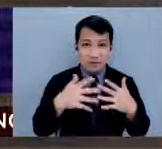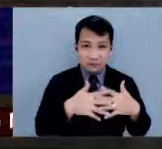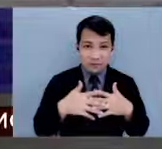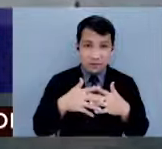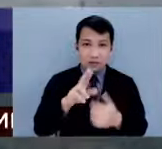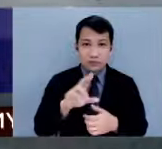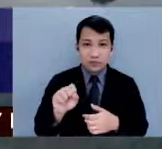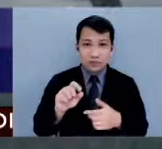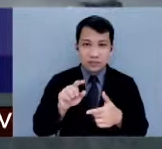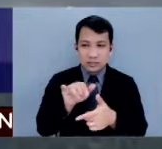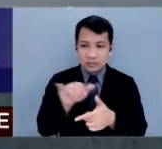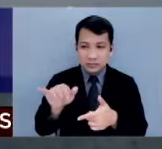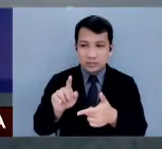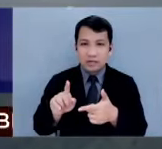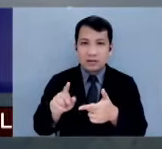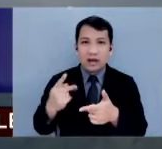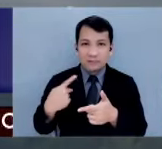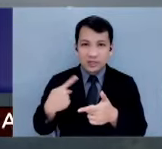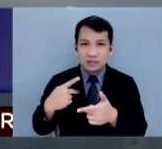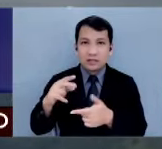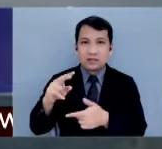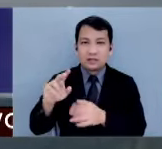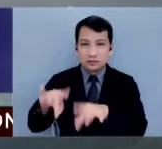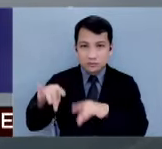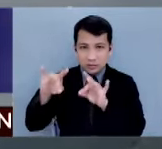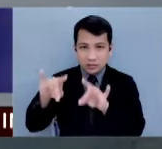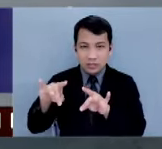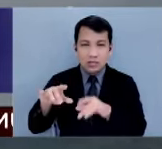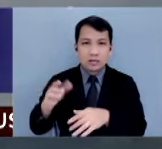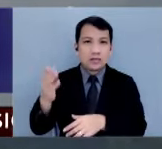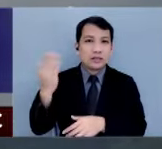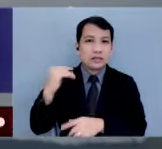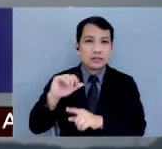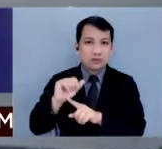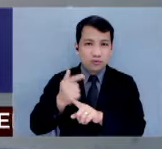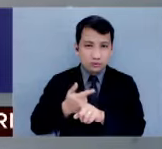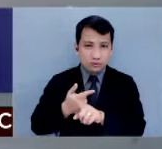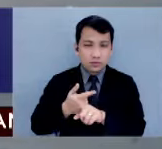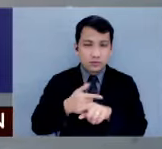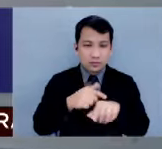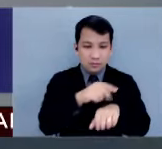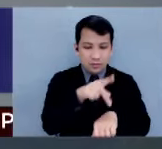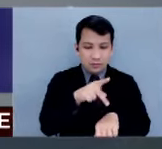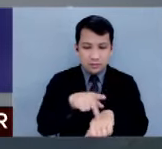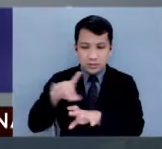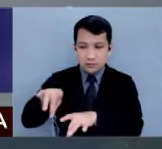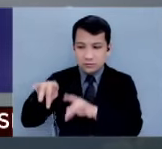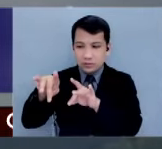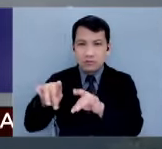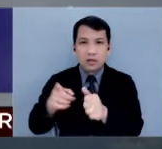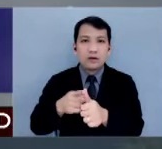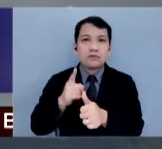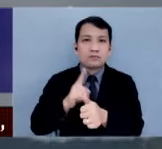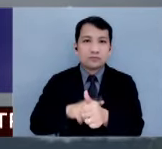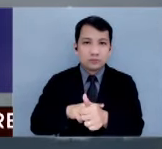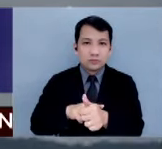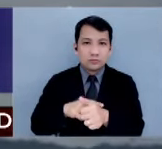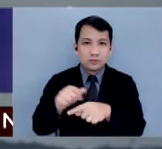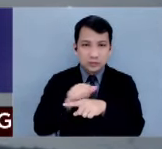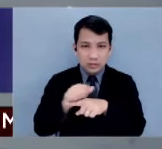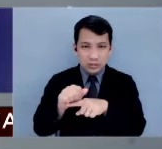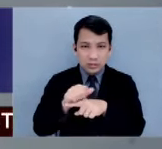Pilipinas. Agosto ng nakaraang taon, isinagawa ng Pilipinas at Australia ang kauna-unahang amphibious landing at air